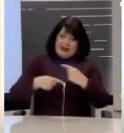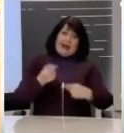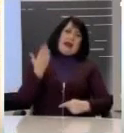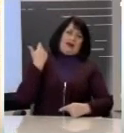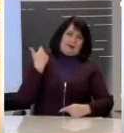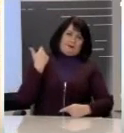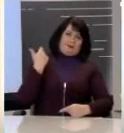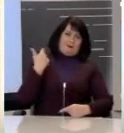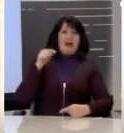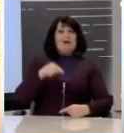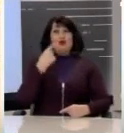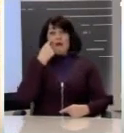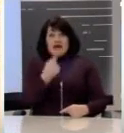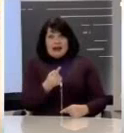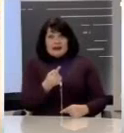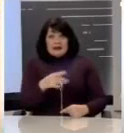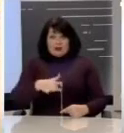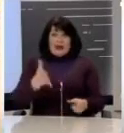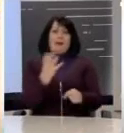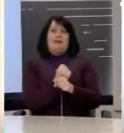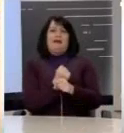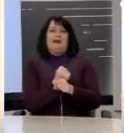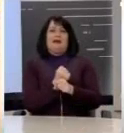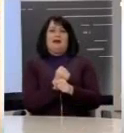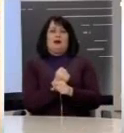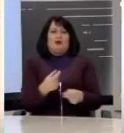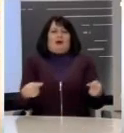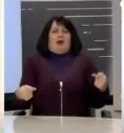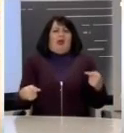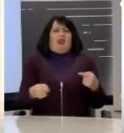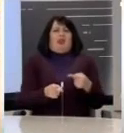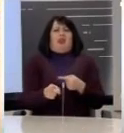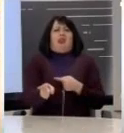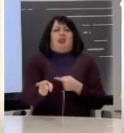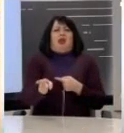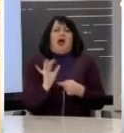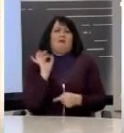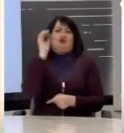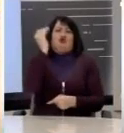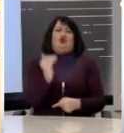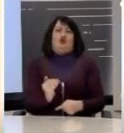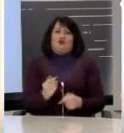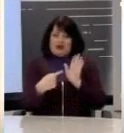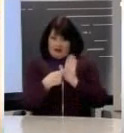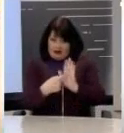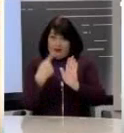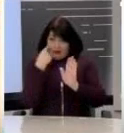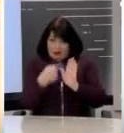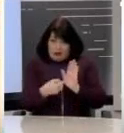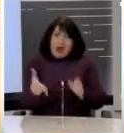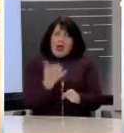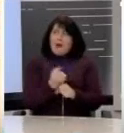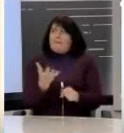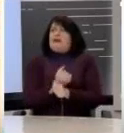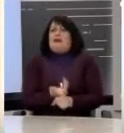χρόνων είναι ένδειξη επιτυχίας και όχι απόκλησης από τους στόχους Ένδειξη επιτυχίας με την έννοια